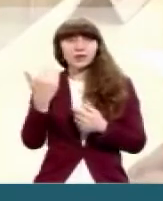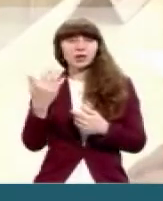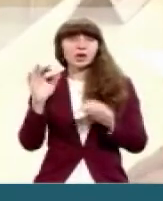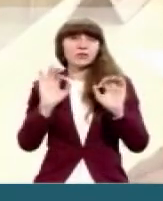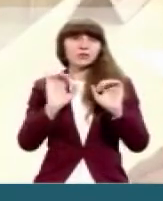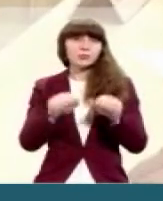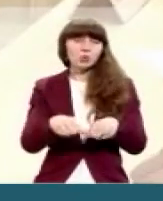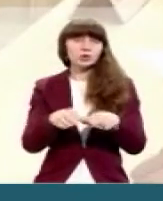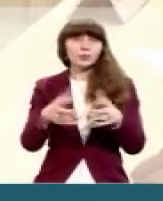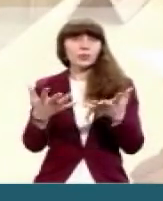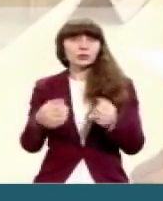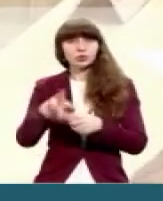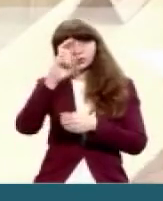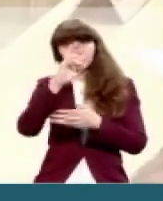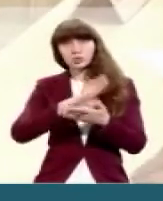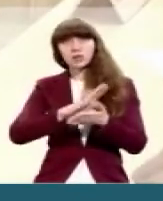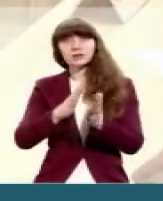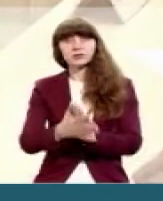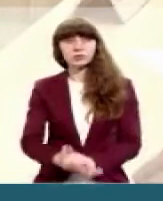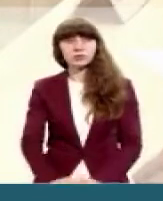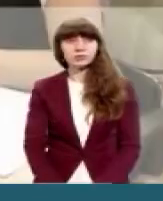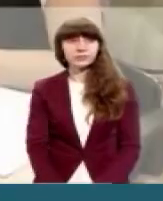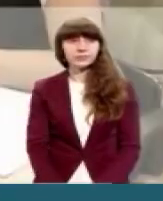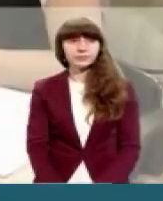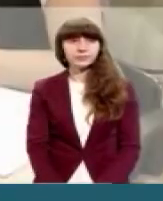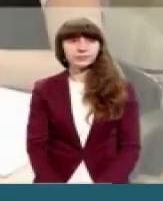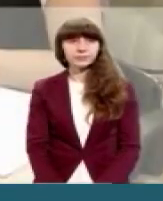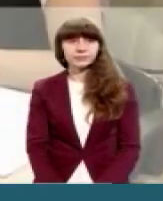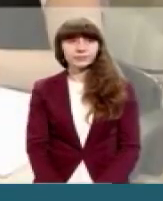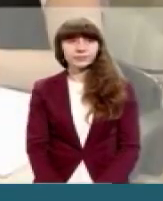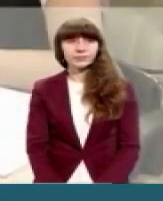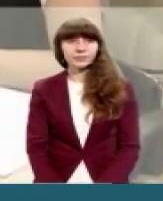сондай-ақ адамдарға өзекті мәселелерді белсенді түсіндіру. Айдын Шайкенов, Алексей Ситник, Костанай телеарнасы.